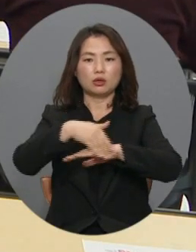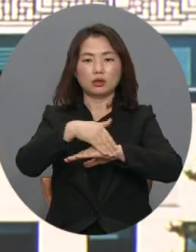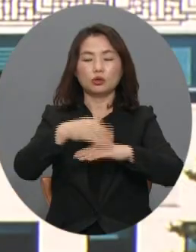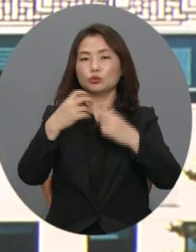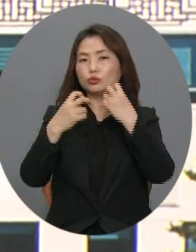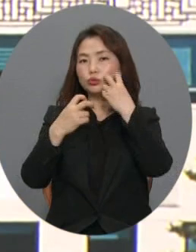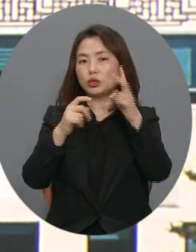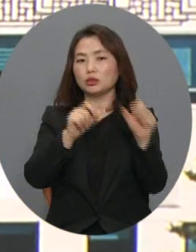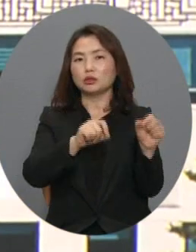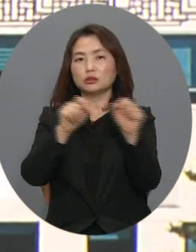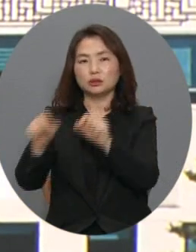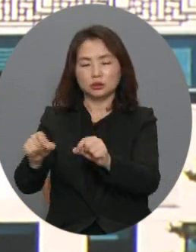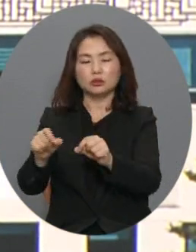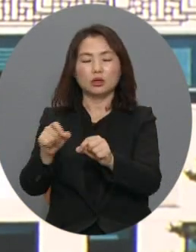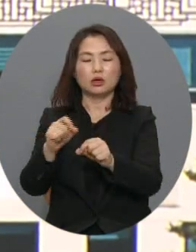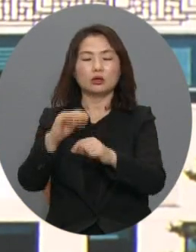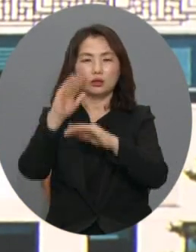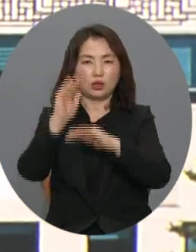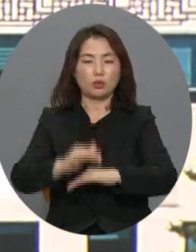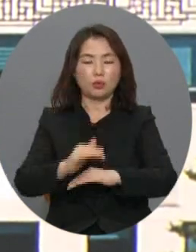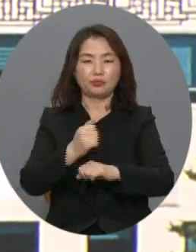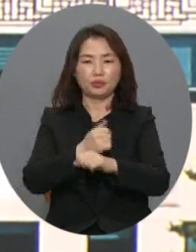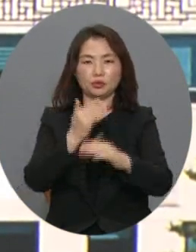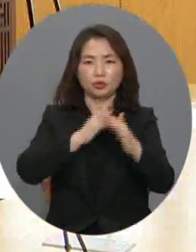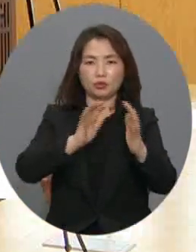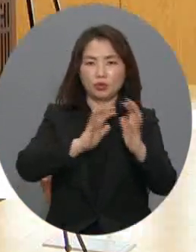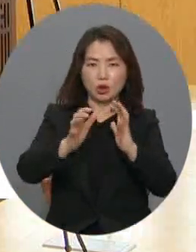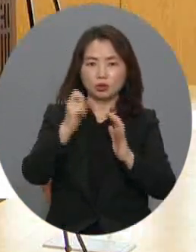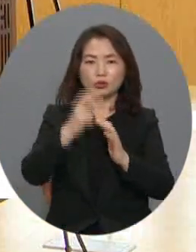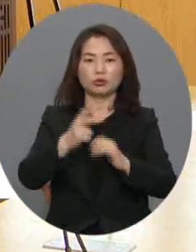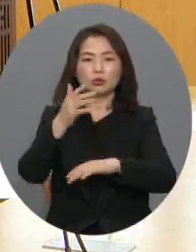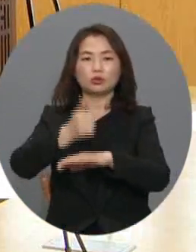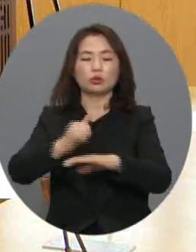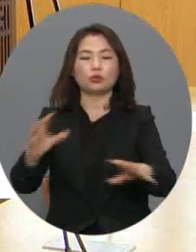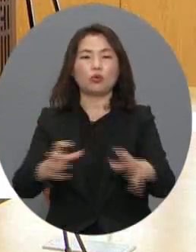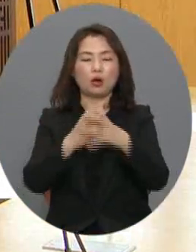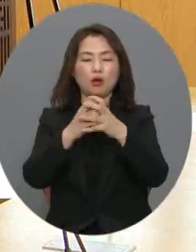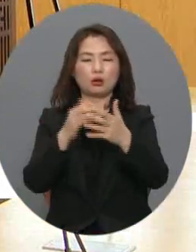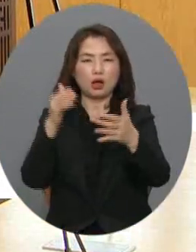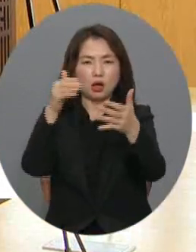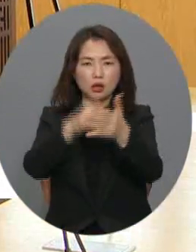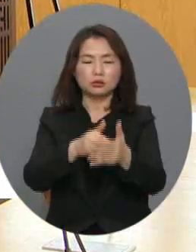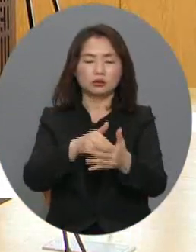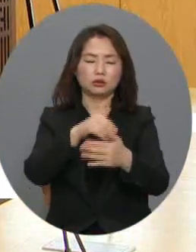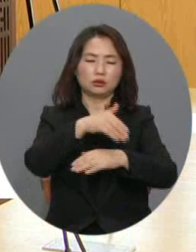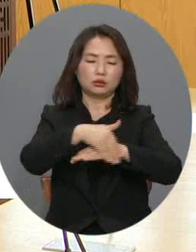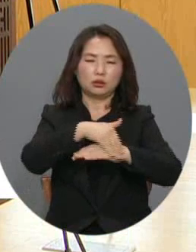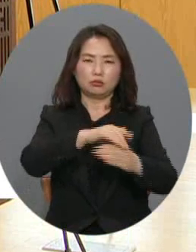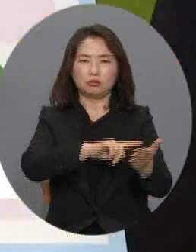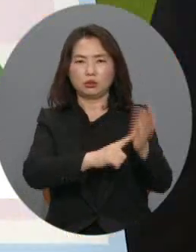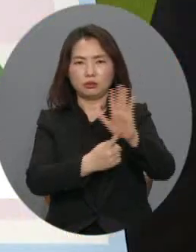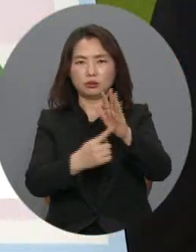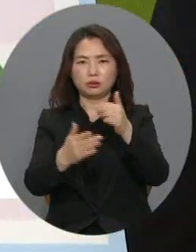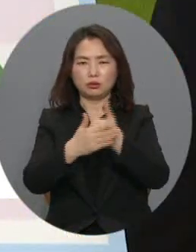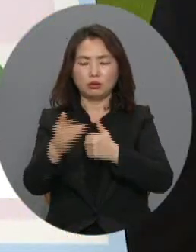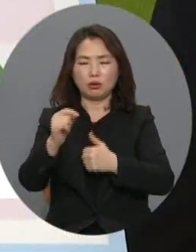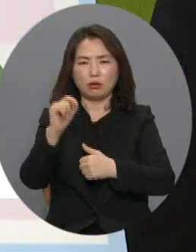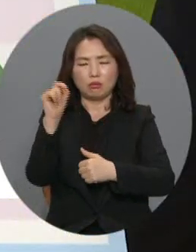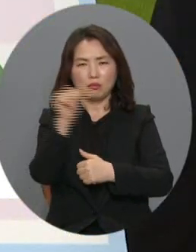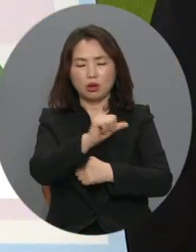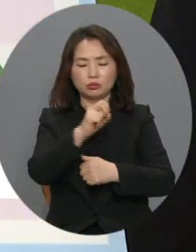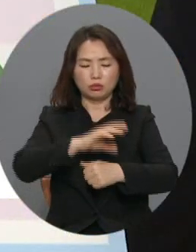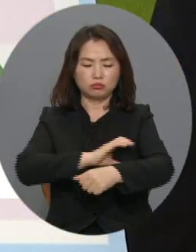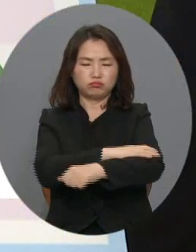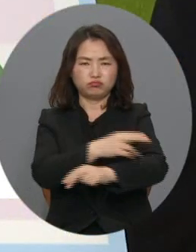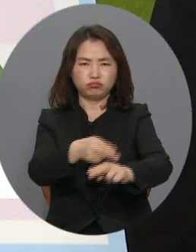두 달씩 연기한 일정인데 공론화 과정뿐 아니라 최종 통합 완료까지 일정을 제시하고 있어서 과속에 이어